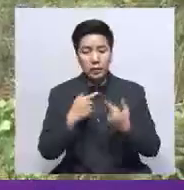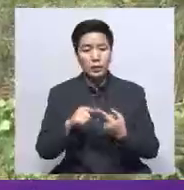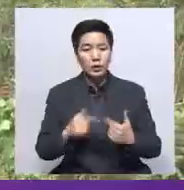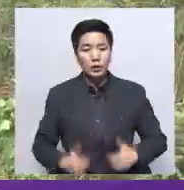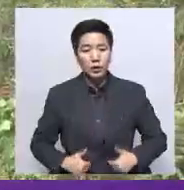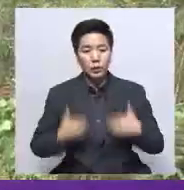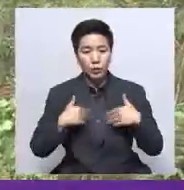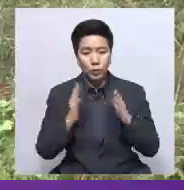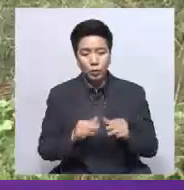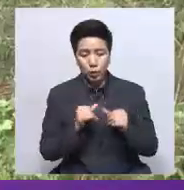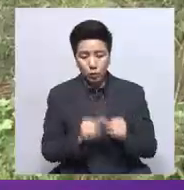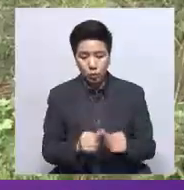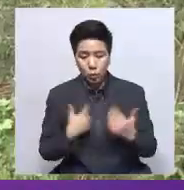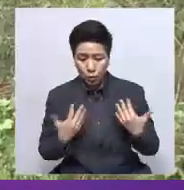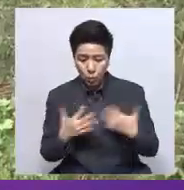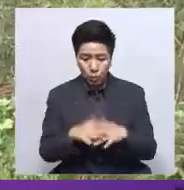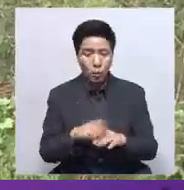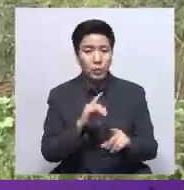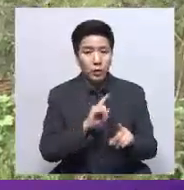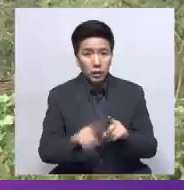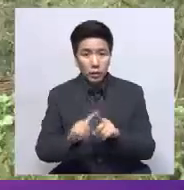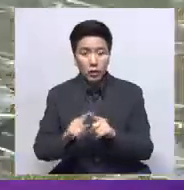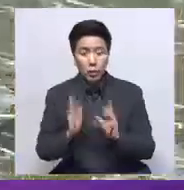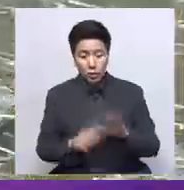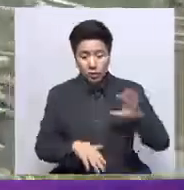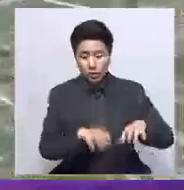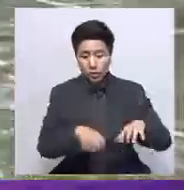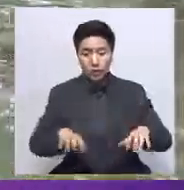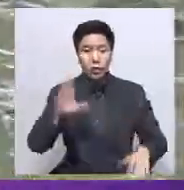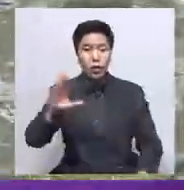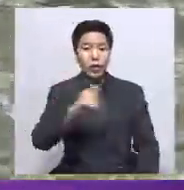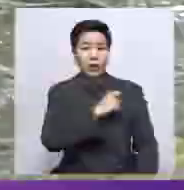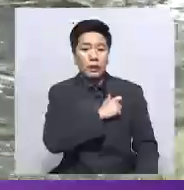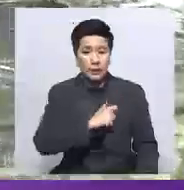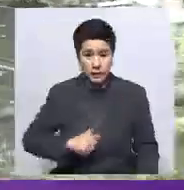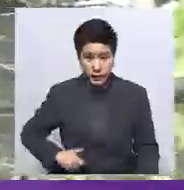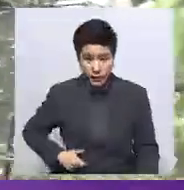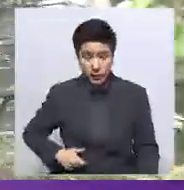อยู่ของประชาชนรวมพลังความสามัคคีทั้งของหน่วยงานในพระองค์ห